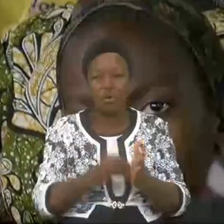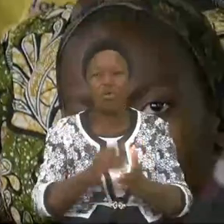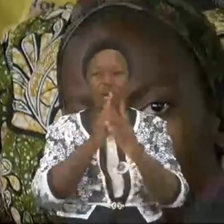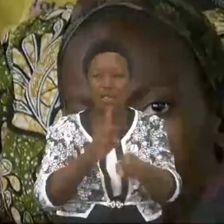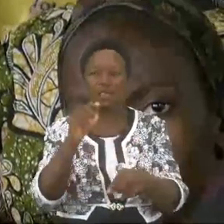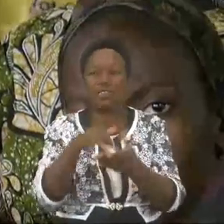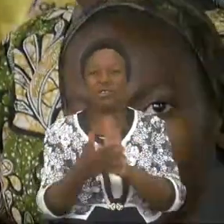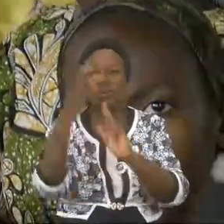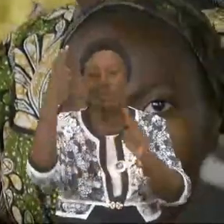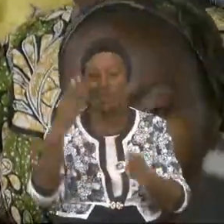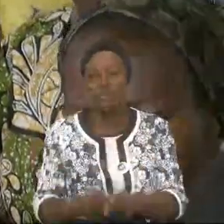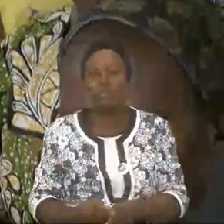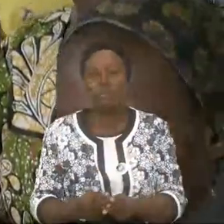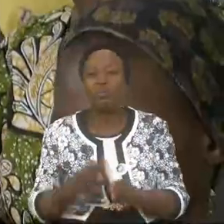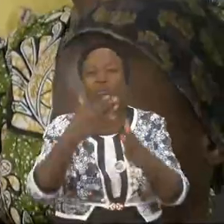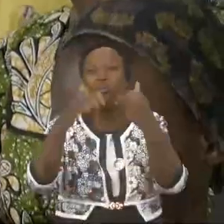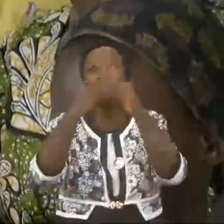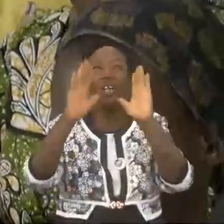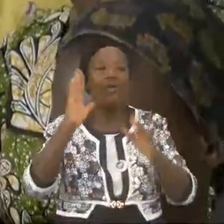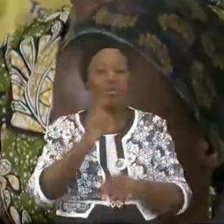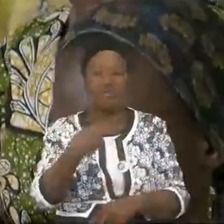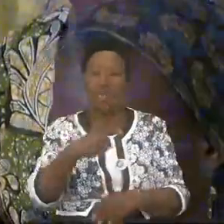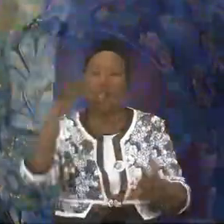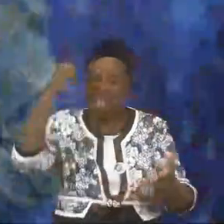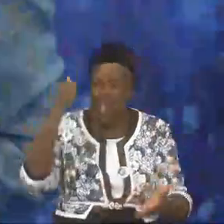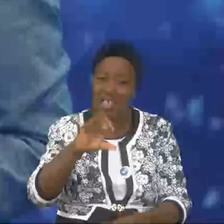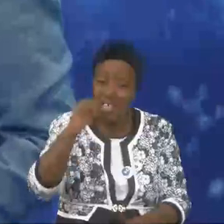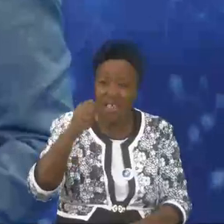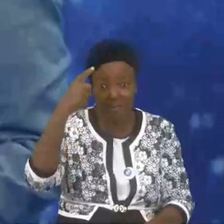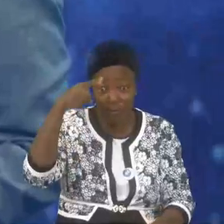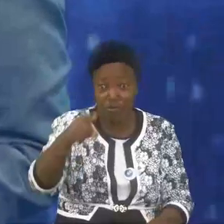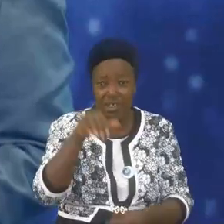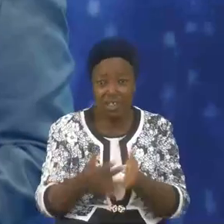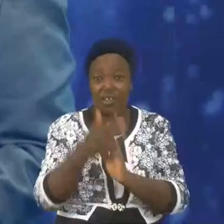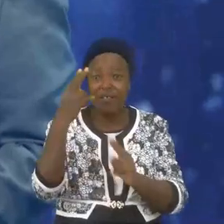ton exaucement. Le ciel dira oui pour toi.